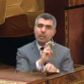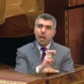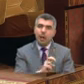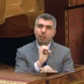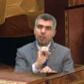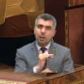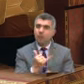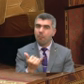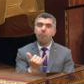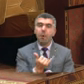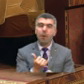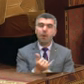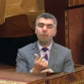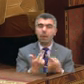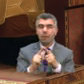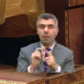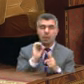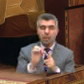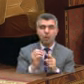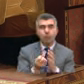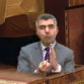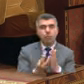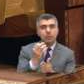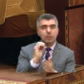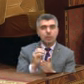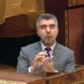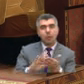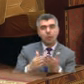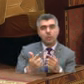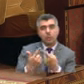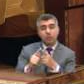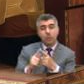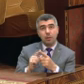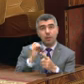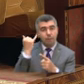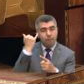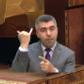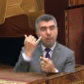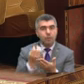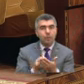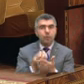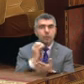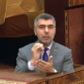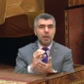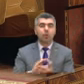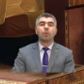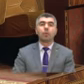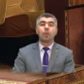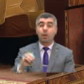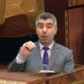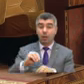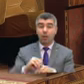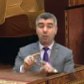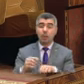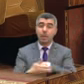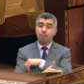النسيج الاقتصادي من خلال بروز جيل جديد من الفاعلين المبتكرين في مختلف المجالات المرتبطة به، وتمكين الفئات